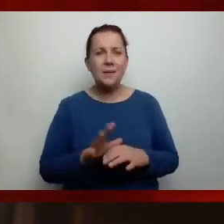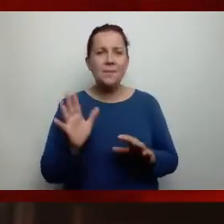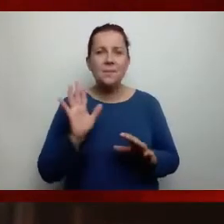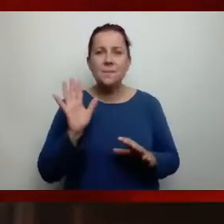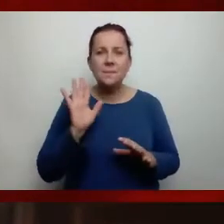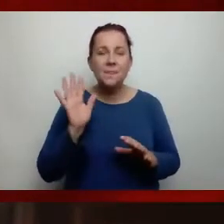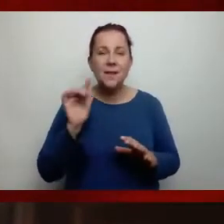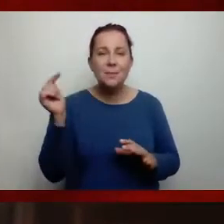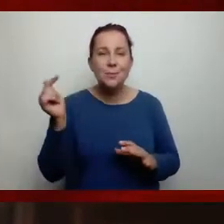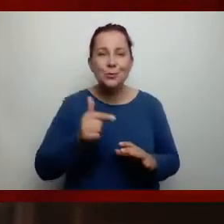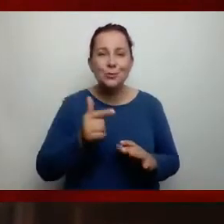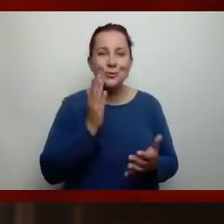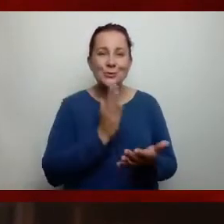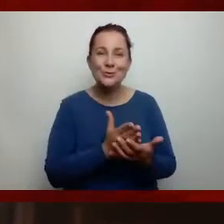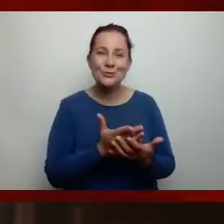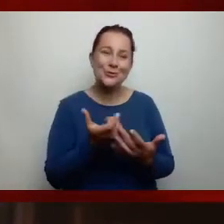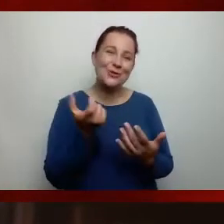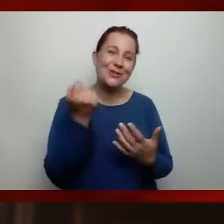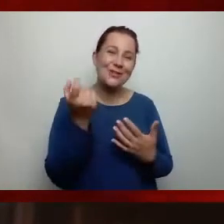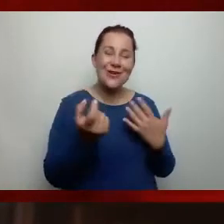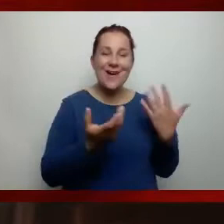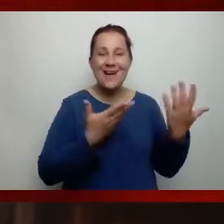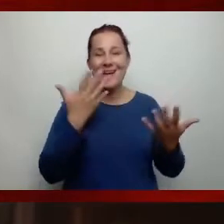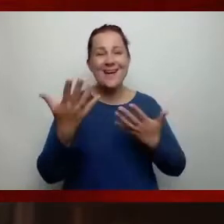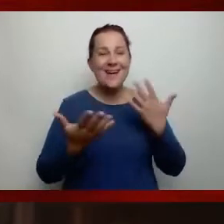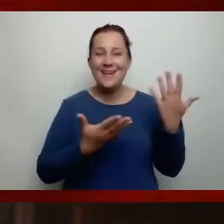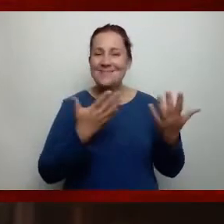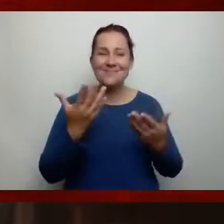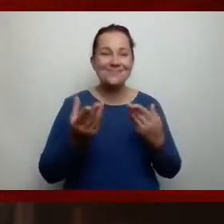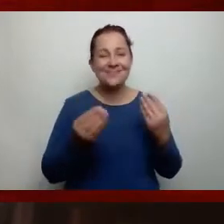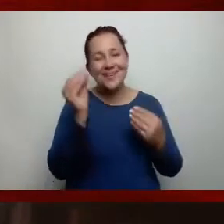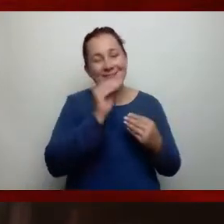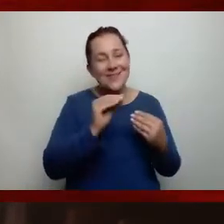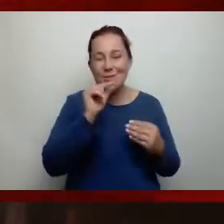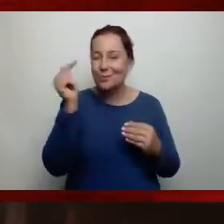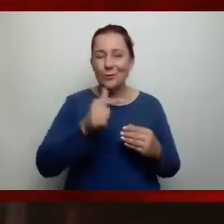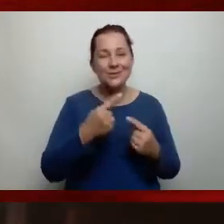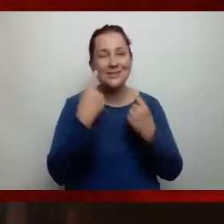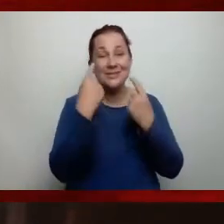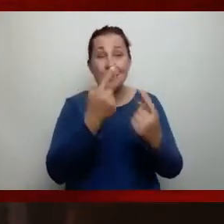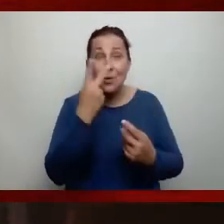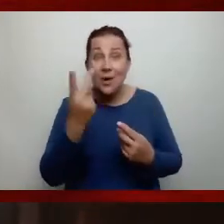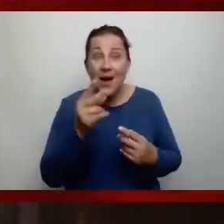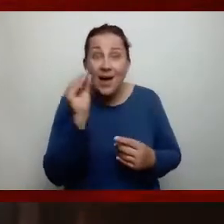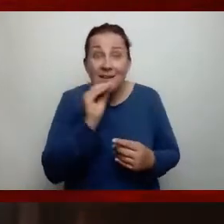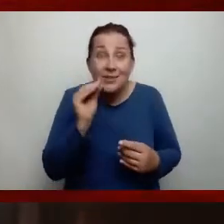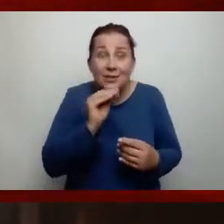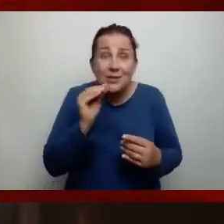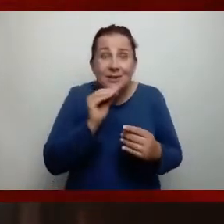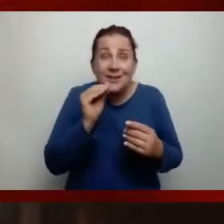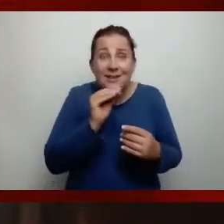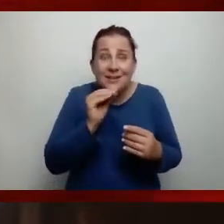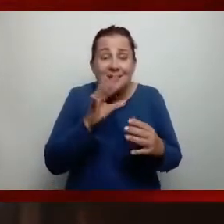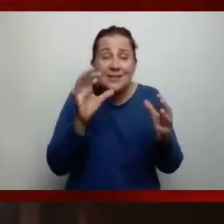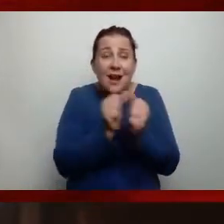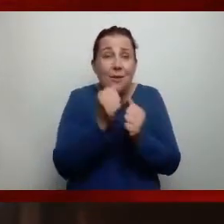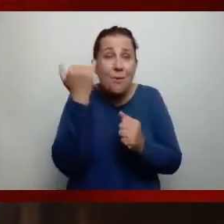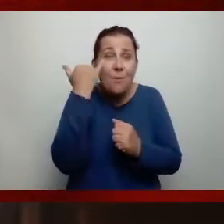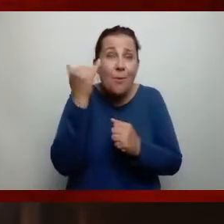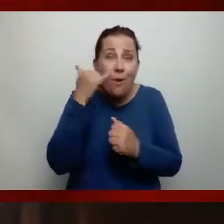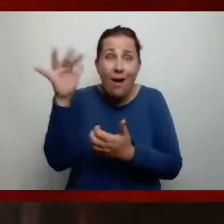Musimy już tutaj pozostawić widzów z lekkim niedosytem na ten temat. Jedną ciekawostkę bloga znalazłem błąd w tekście